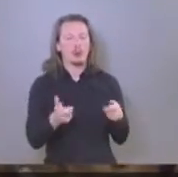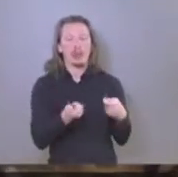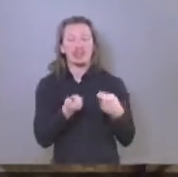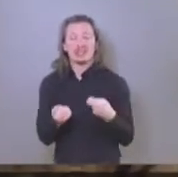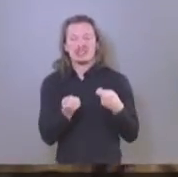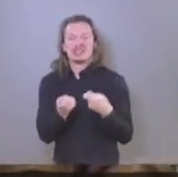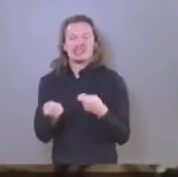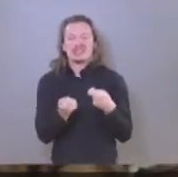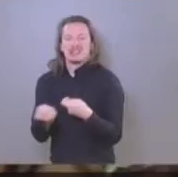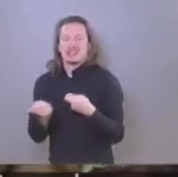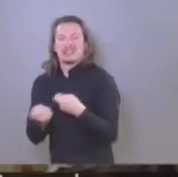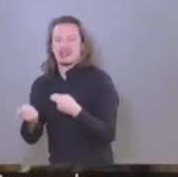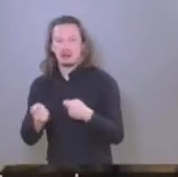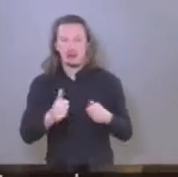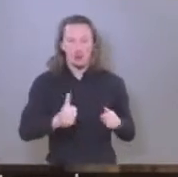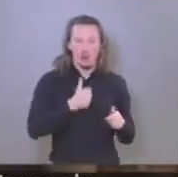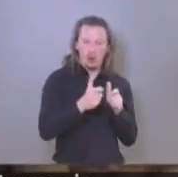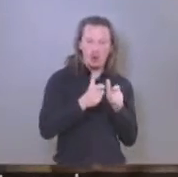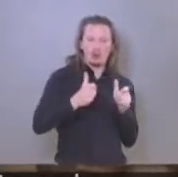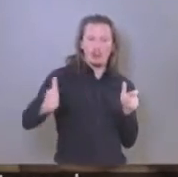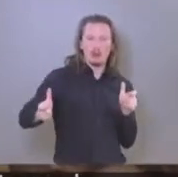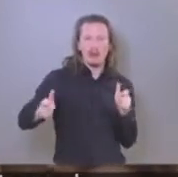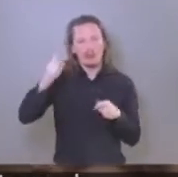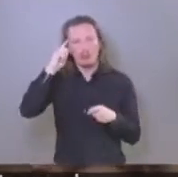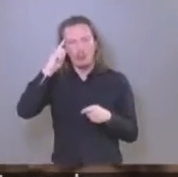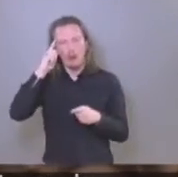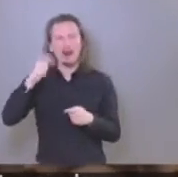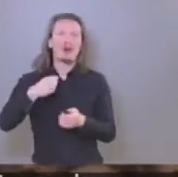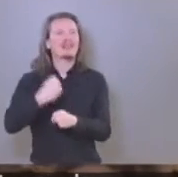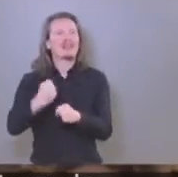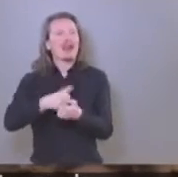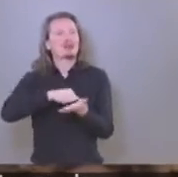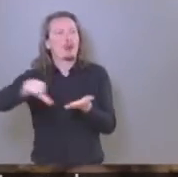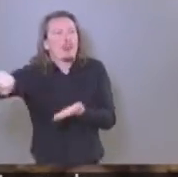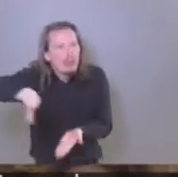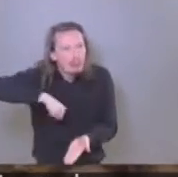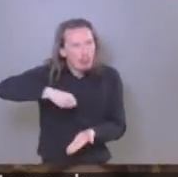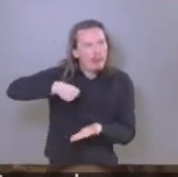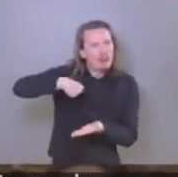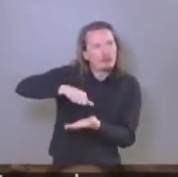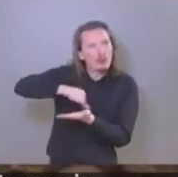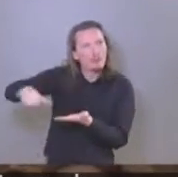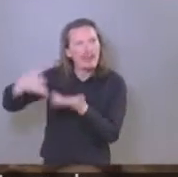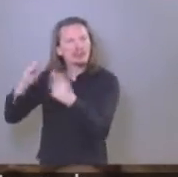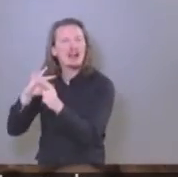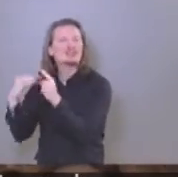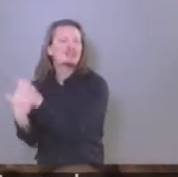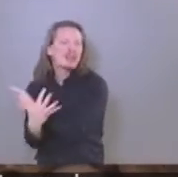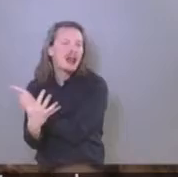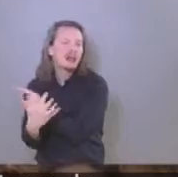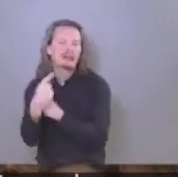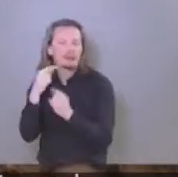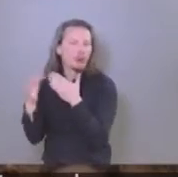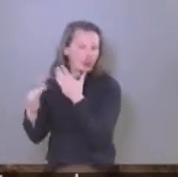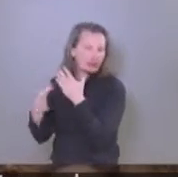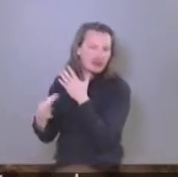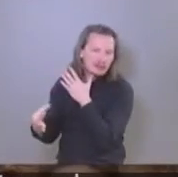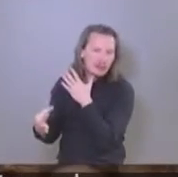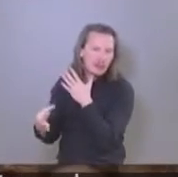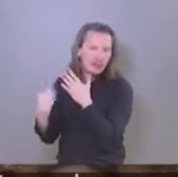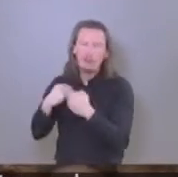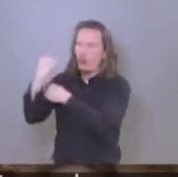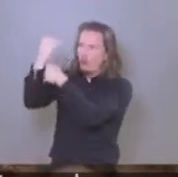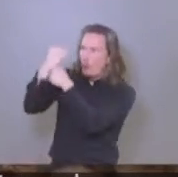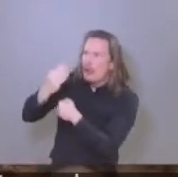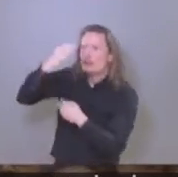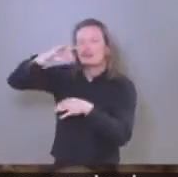Un contrat d'auto-entrepreneur, vous vous payez vous-même vos charges sociales, comme ils disent, c'est-à-dire vos cotisations, pour être couverts